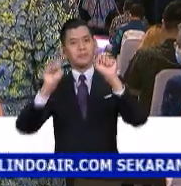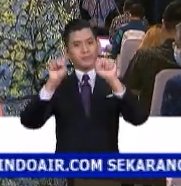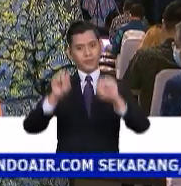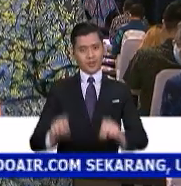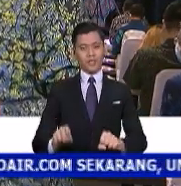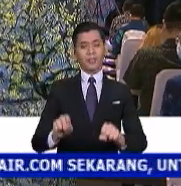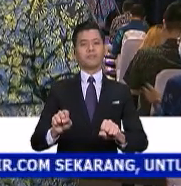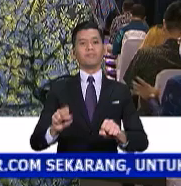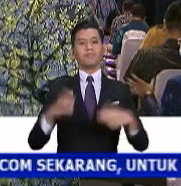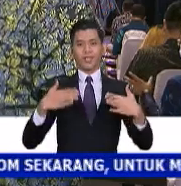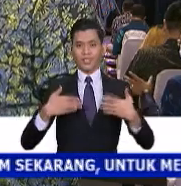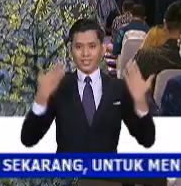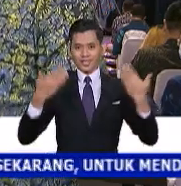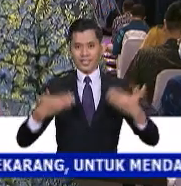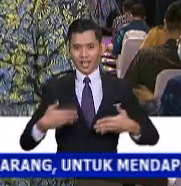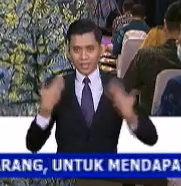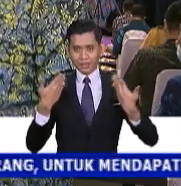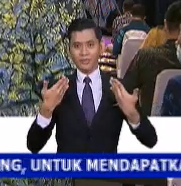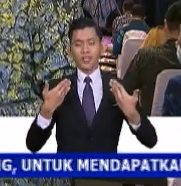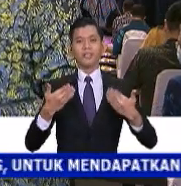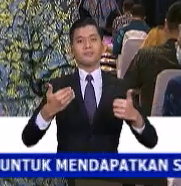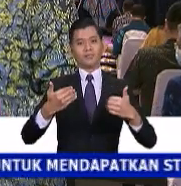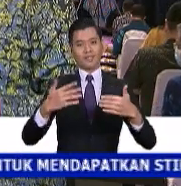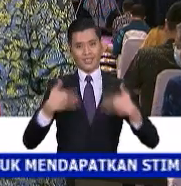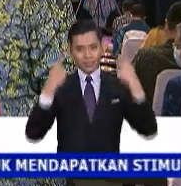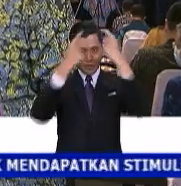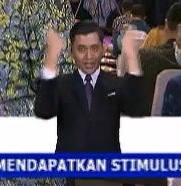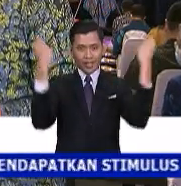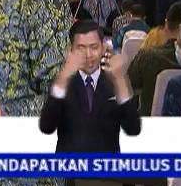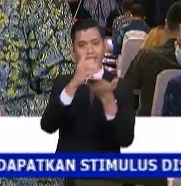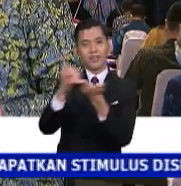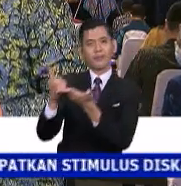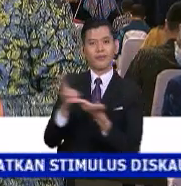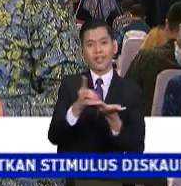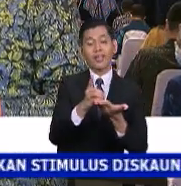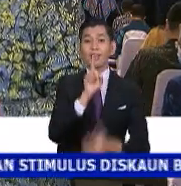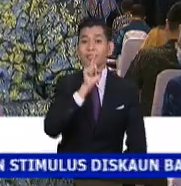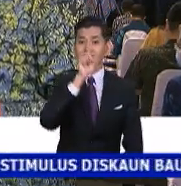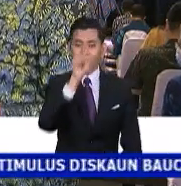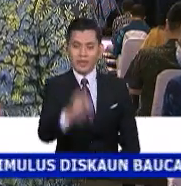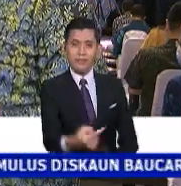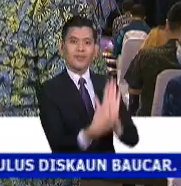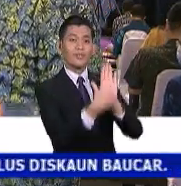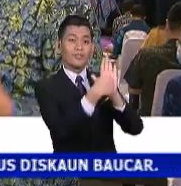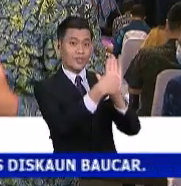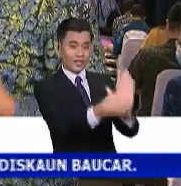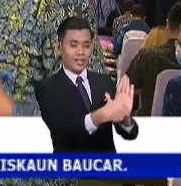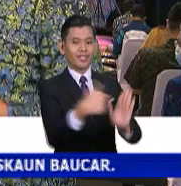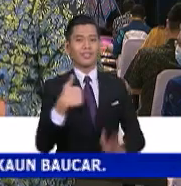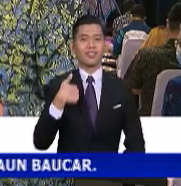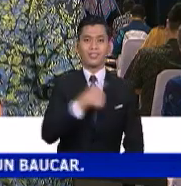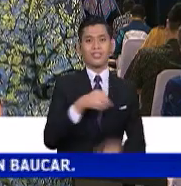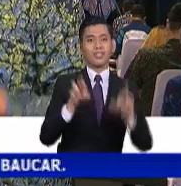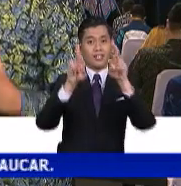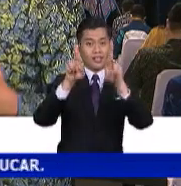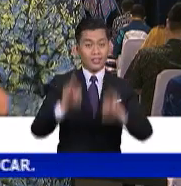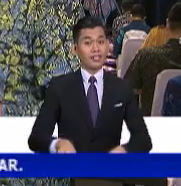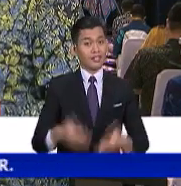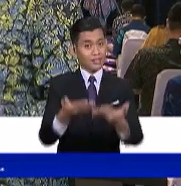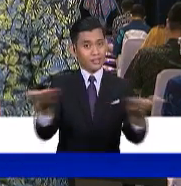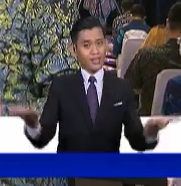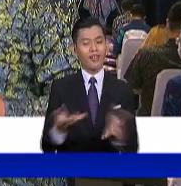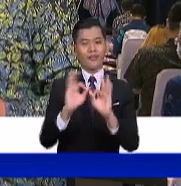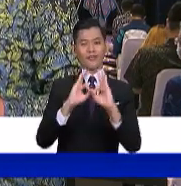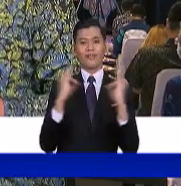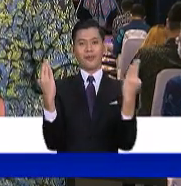meraihkan perayaan Deepavali itu. Ini adalah merupakan satu tanda bahawa kita rakyat Malaysia ini, keluarga